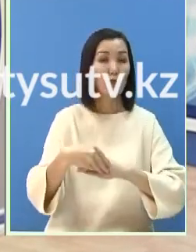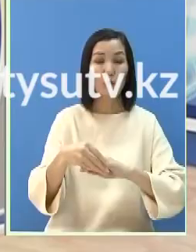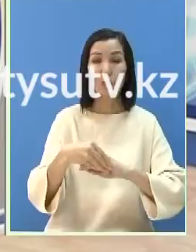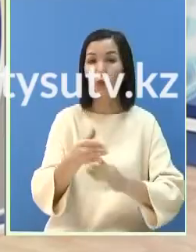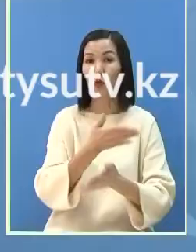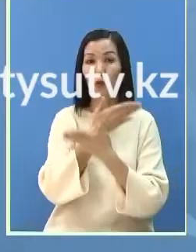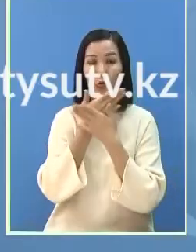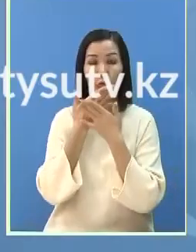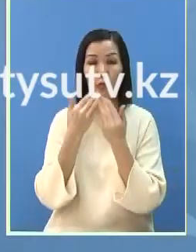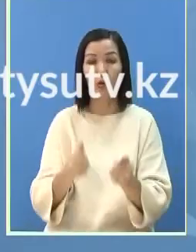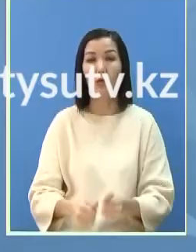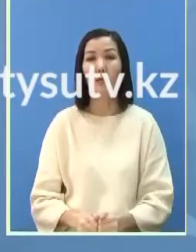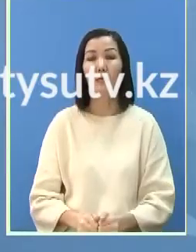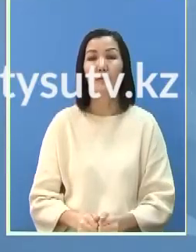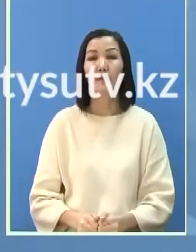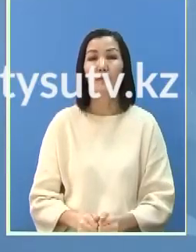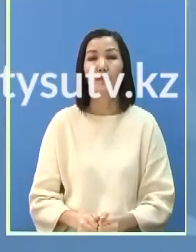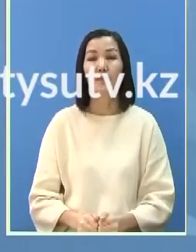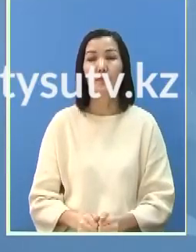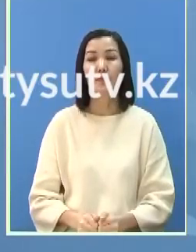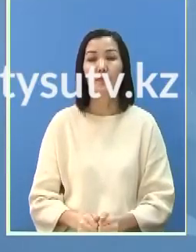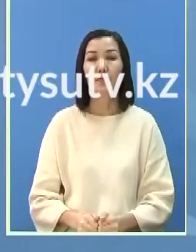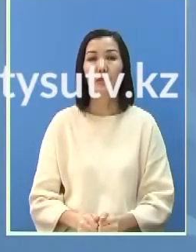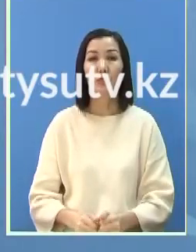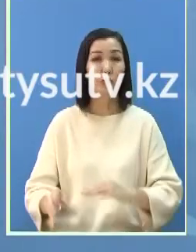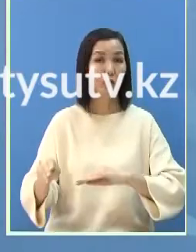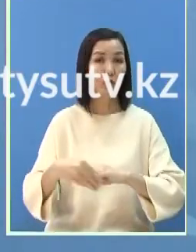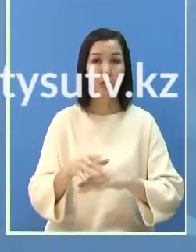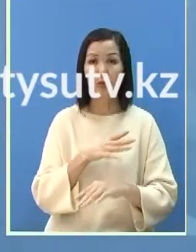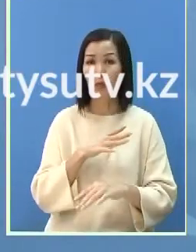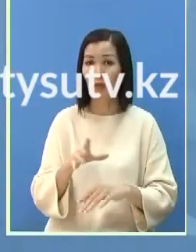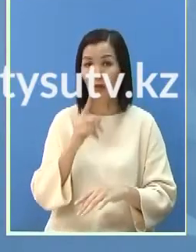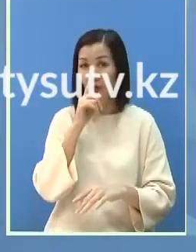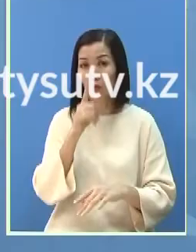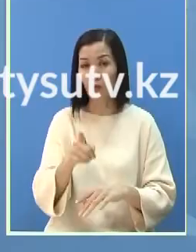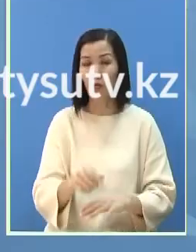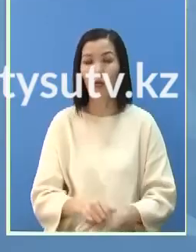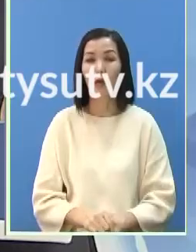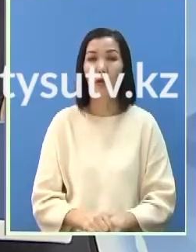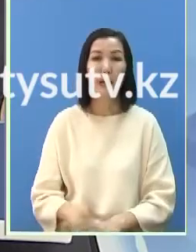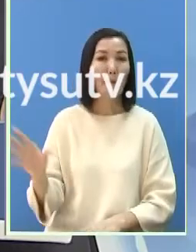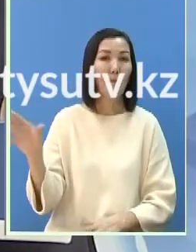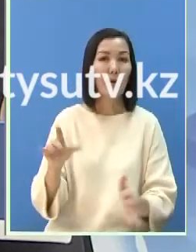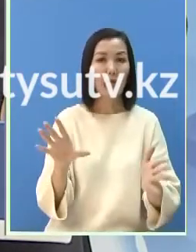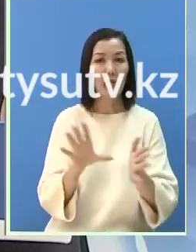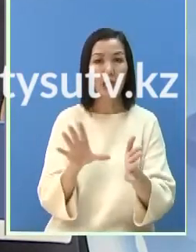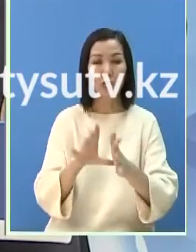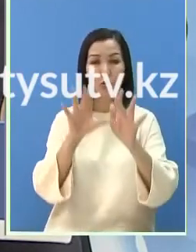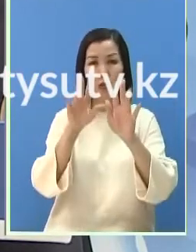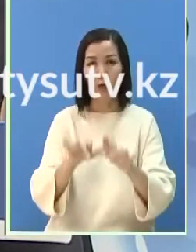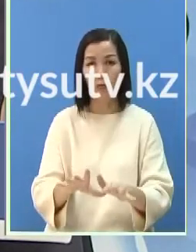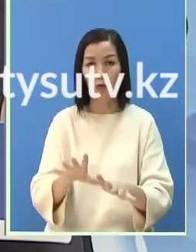алу үшін осындай дүниелер қарастырылды. Жемқорлықтың алдын алу үшін осындай дүниелер қарастырылып, қазіргі таңда осы бағытта